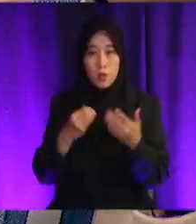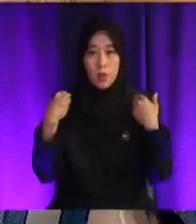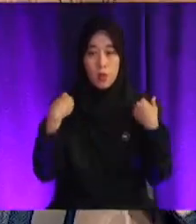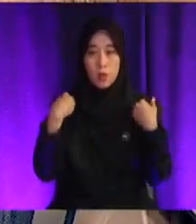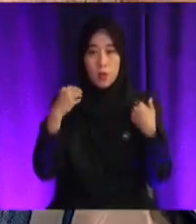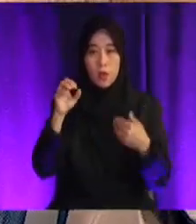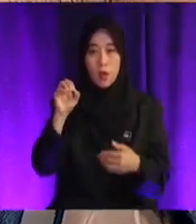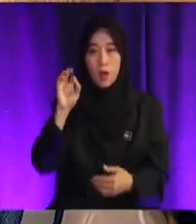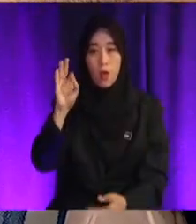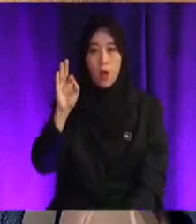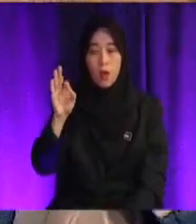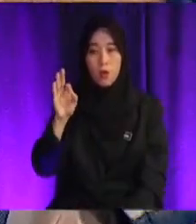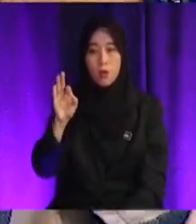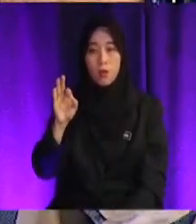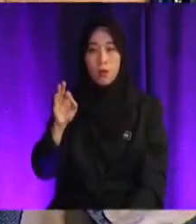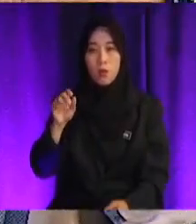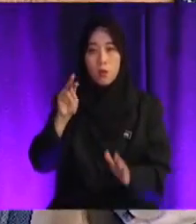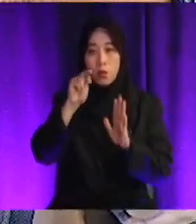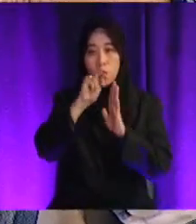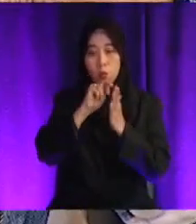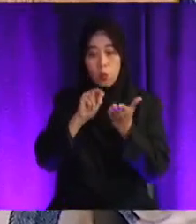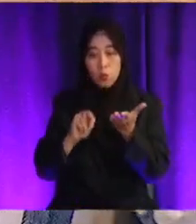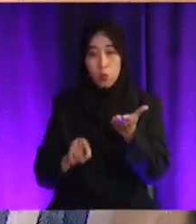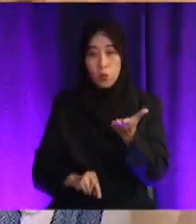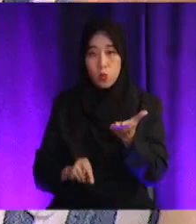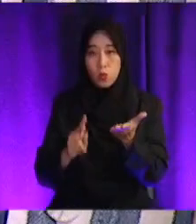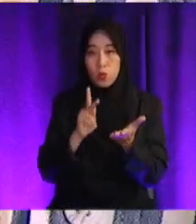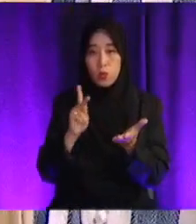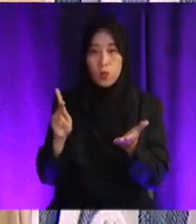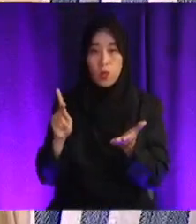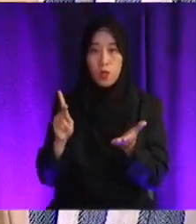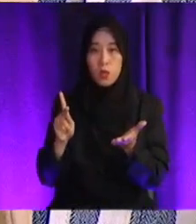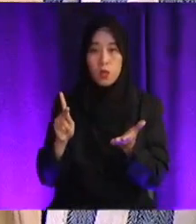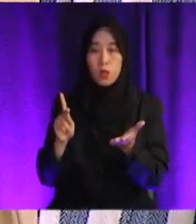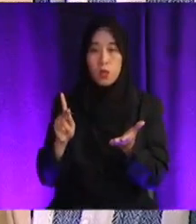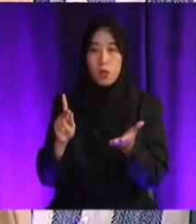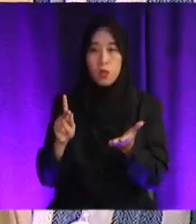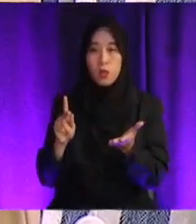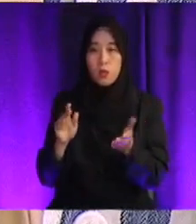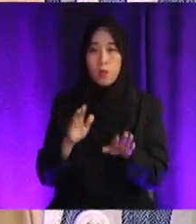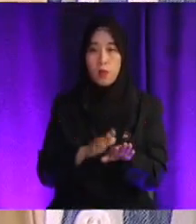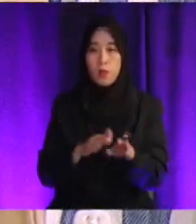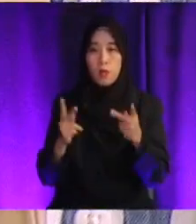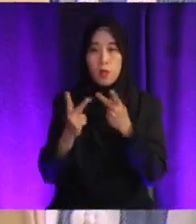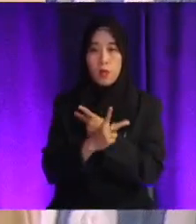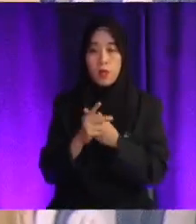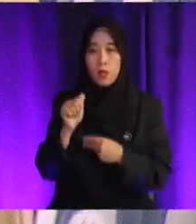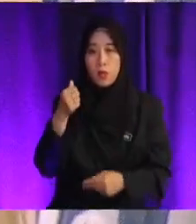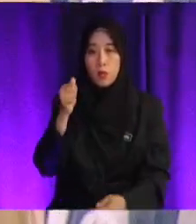Kita turunkan dekat kali 10. Nampak? Saya dah zoom dah ni.